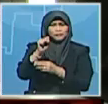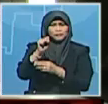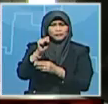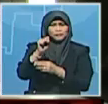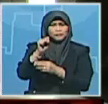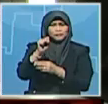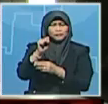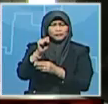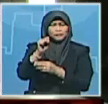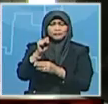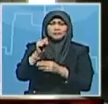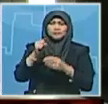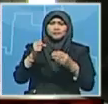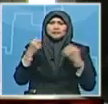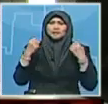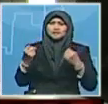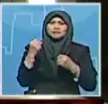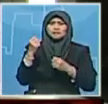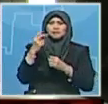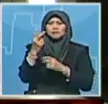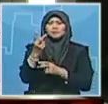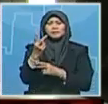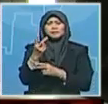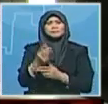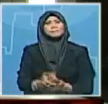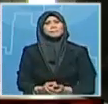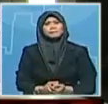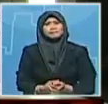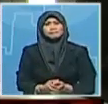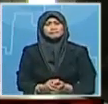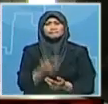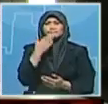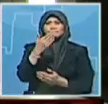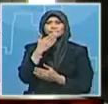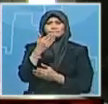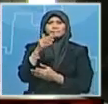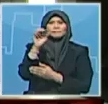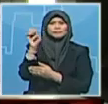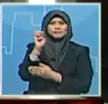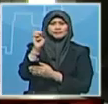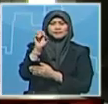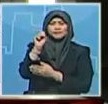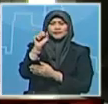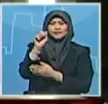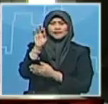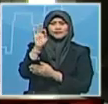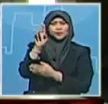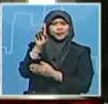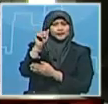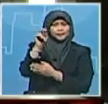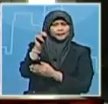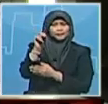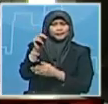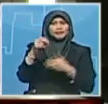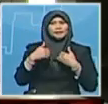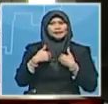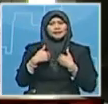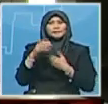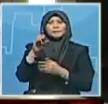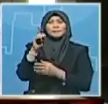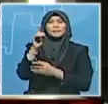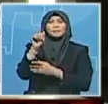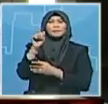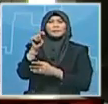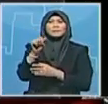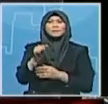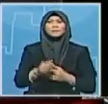Bypass Pasar 2. Okey. Baik, terima kasih Cik Muhammad Saifuddin. Terima kasih Cik. Jika kita ada datanya, kita tidak mereka